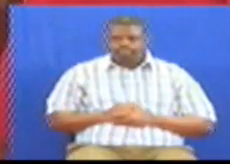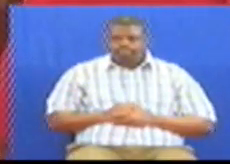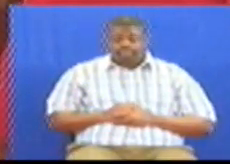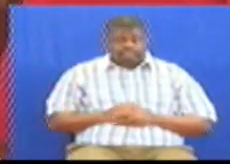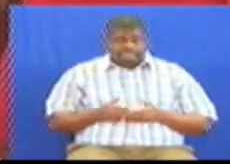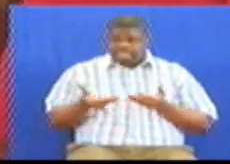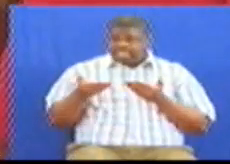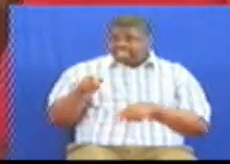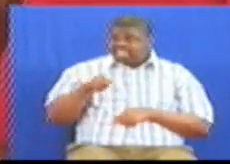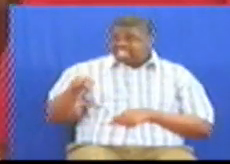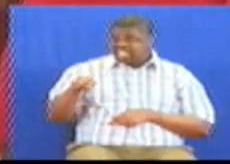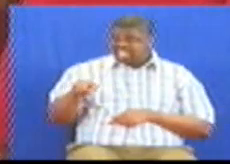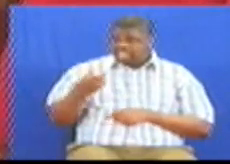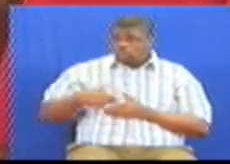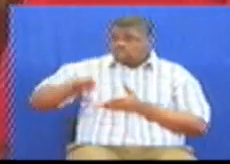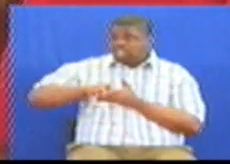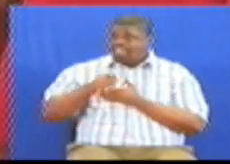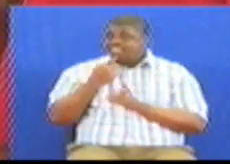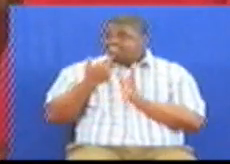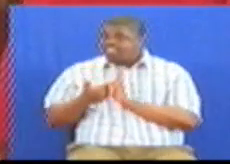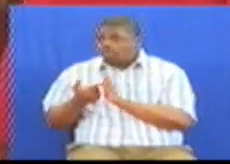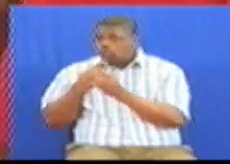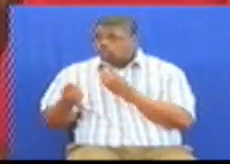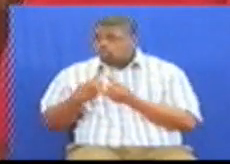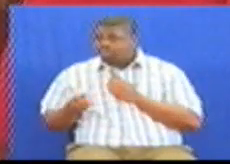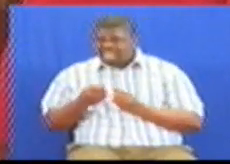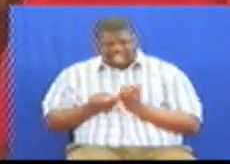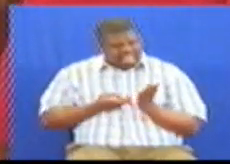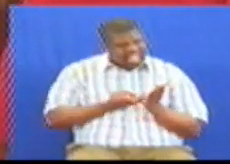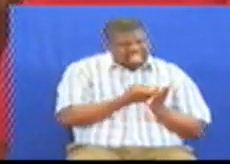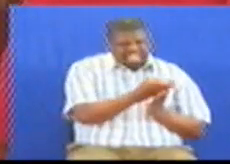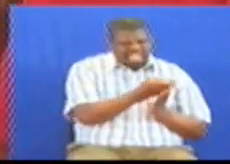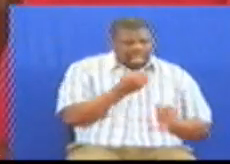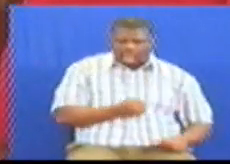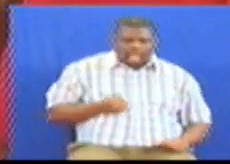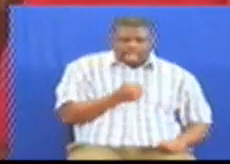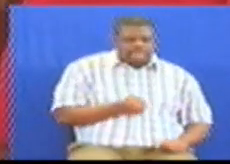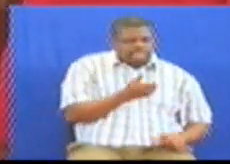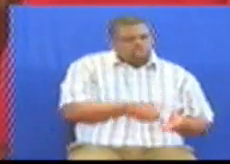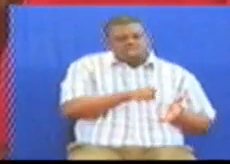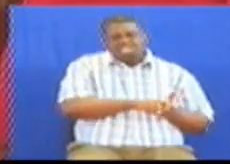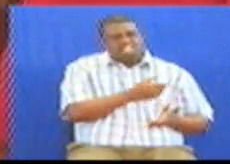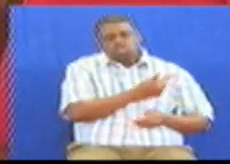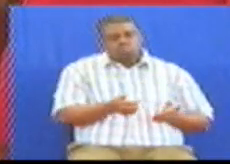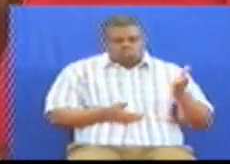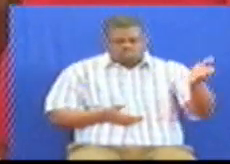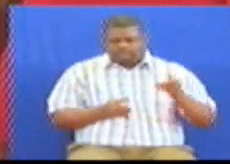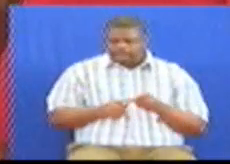Yaani hivi ni nyongeza tu. Ukiongelea reli ni nyongeza tu kwao. Ukiongelea ndege ni nyongeza tu